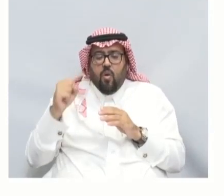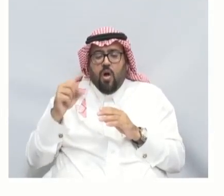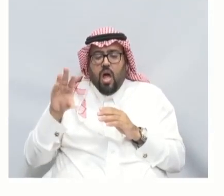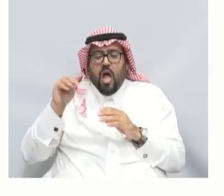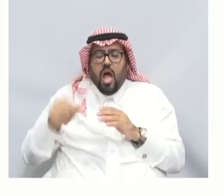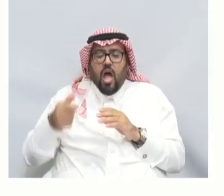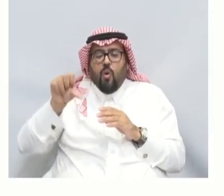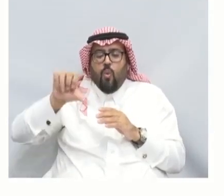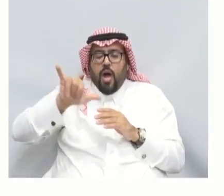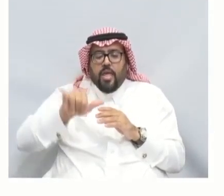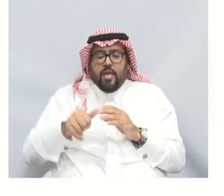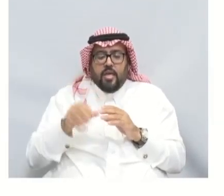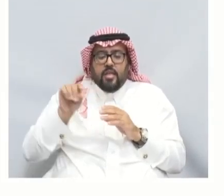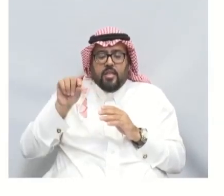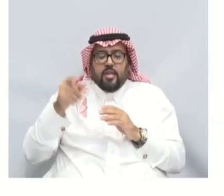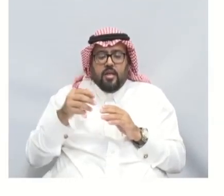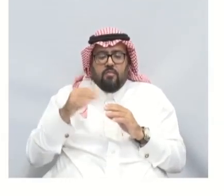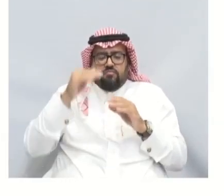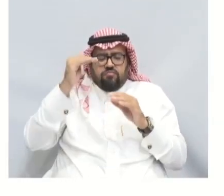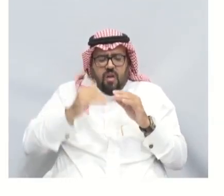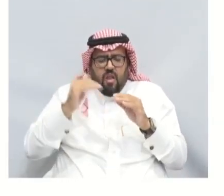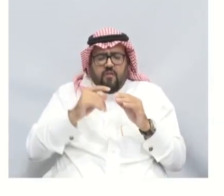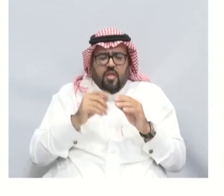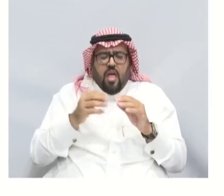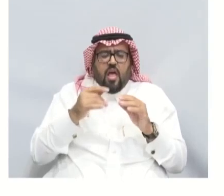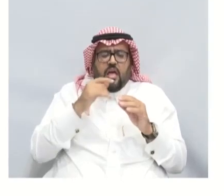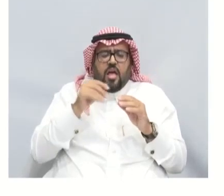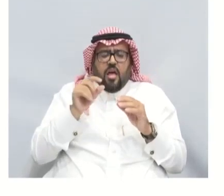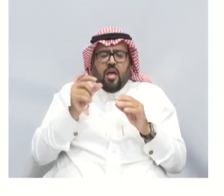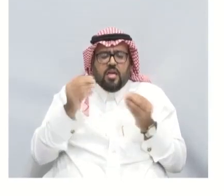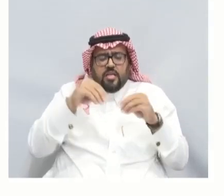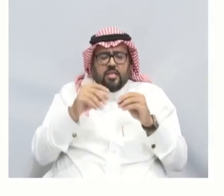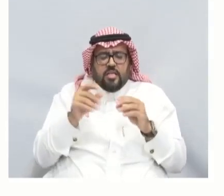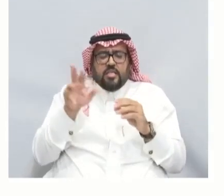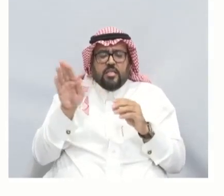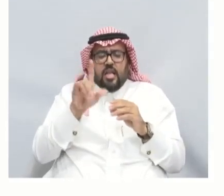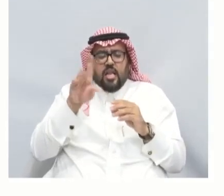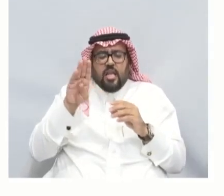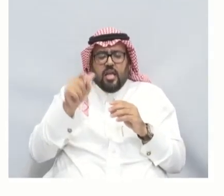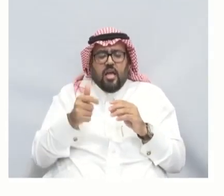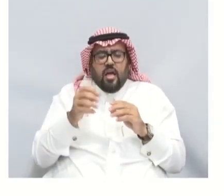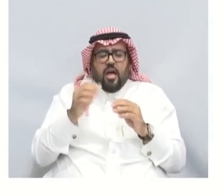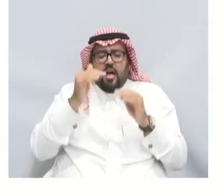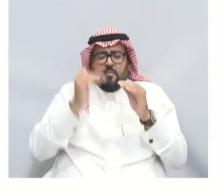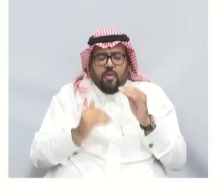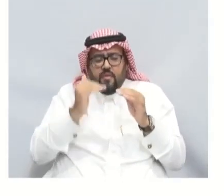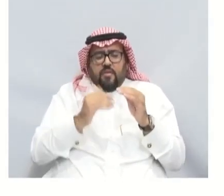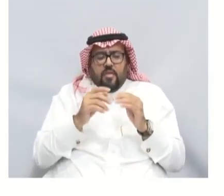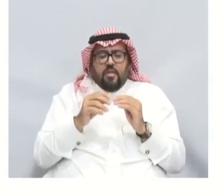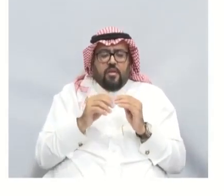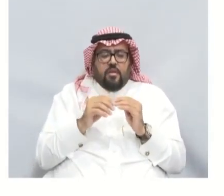كما ذكرنا منخفض للدروع البركانية، محتوى السيليكا أيضا ماذا؟